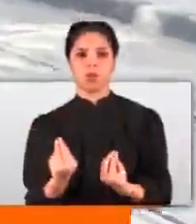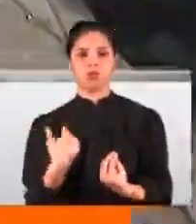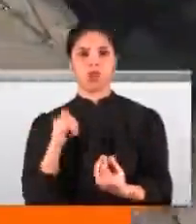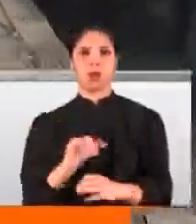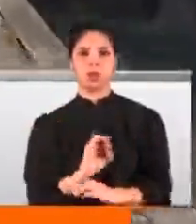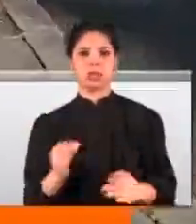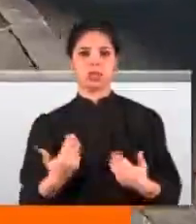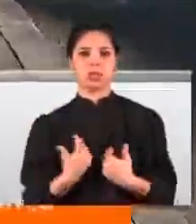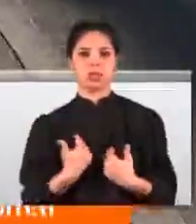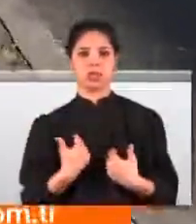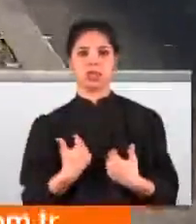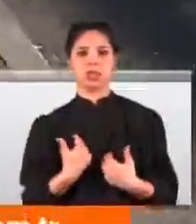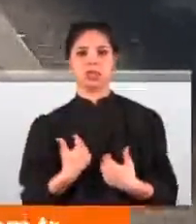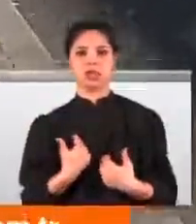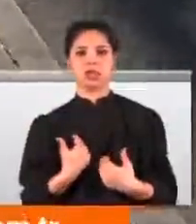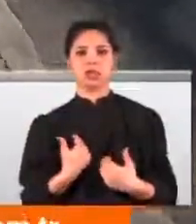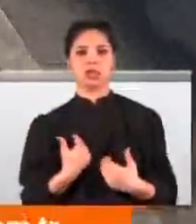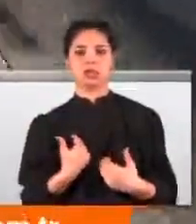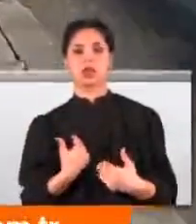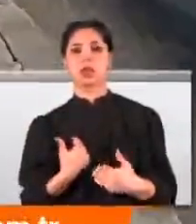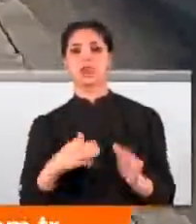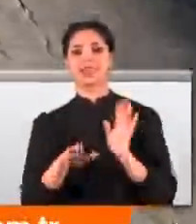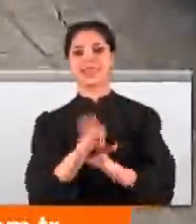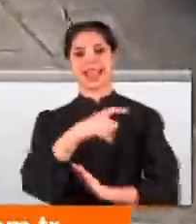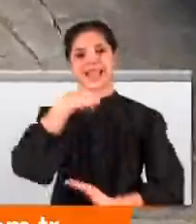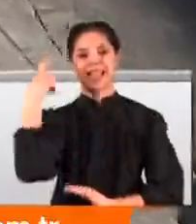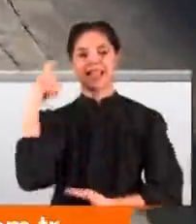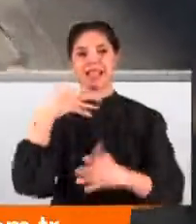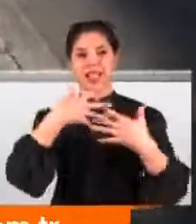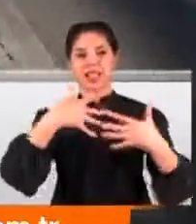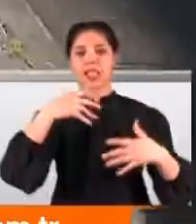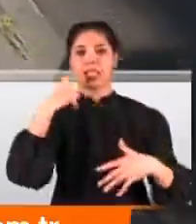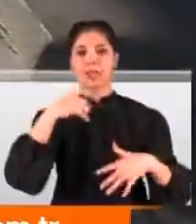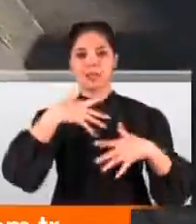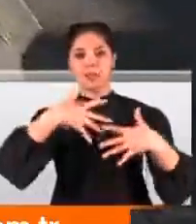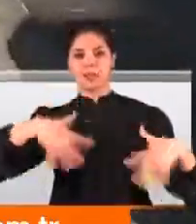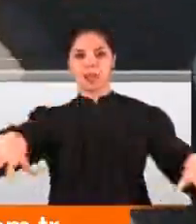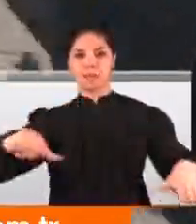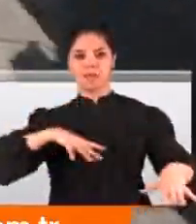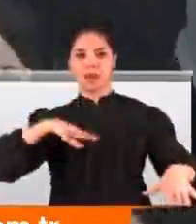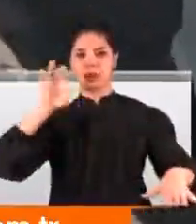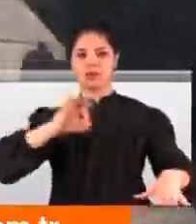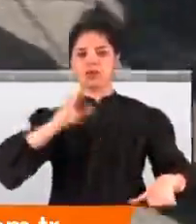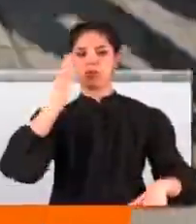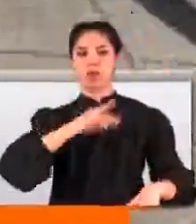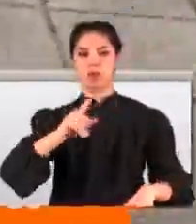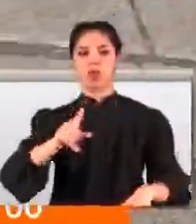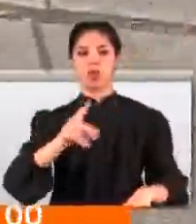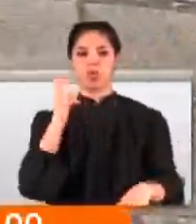haksız oluyorsunuz. Sağ tarafta aslında eskiden korkuluklar varmış. Ancak şu an korkuluklar yok. Bakın burası çok tehlikeli.